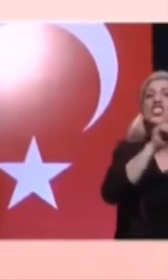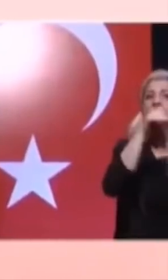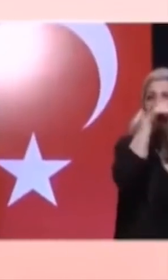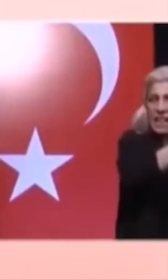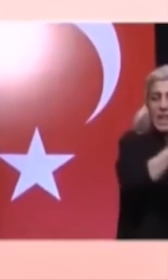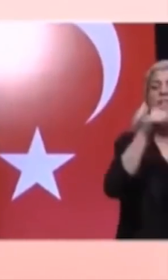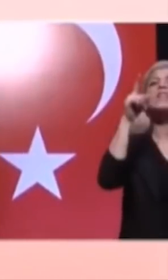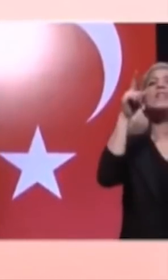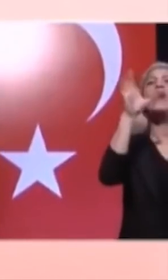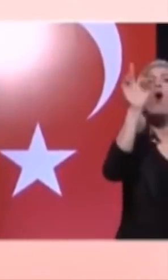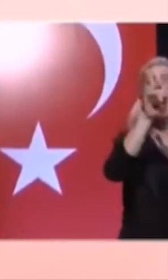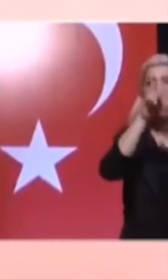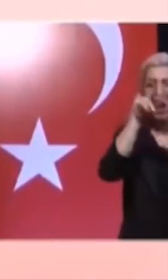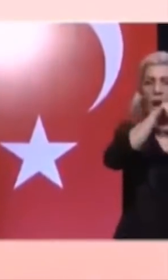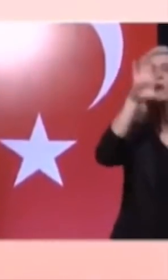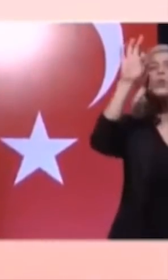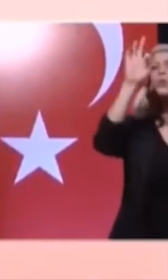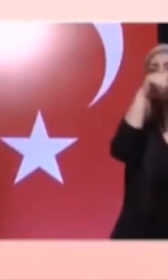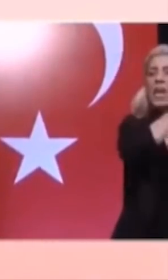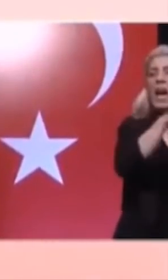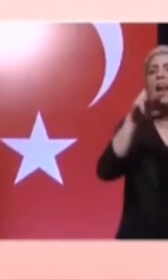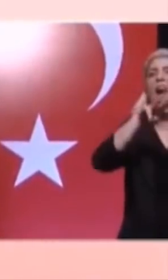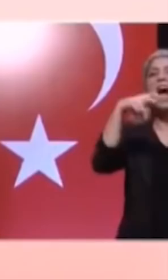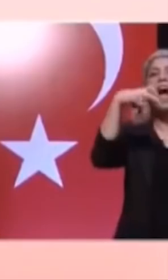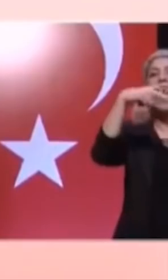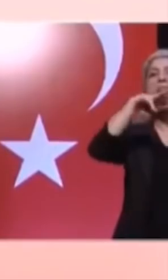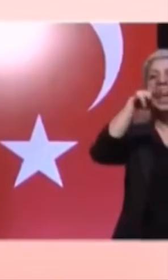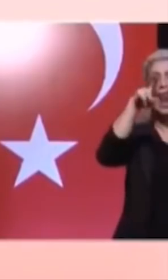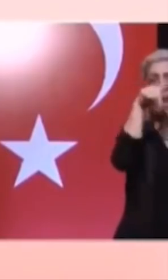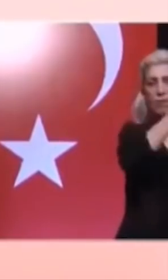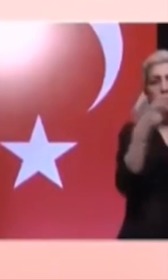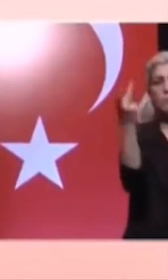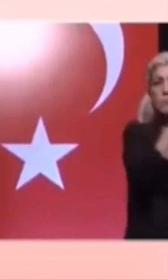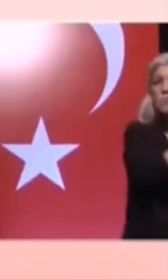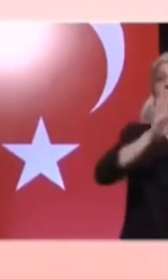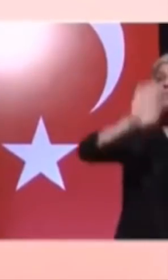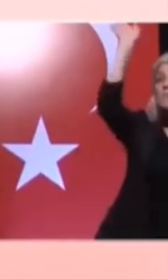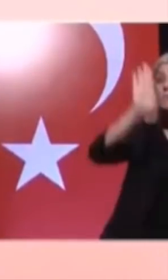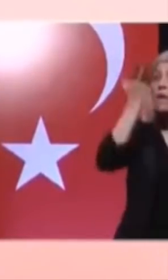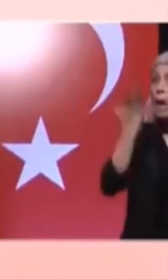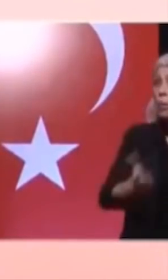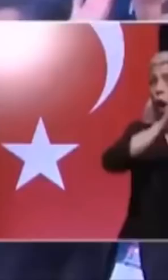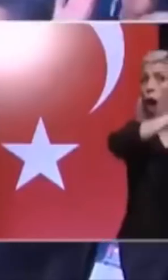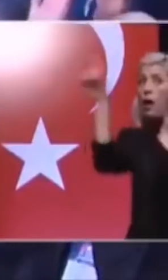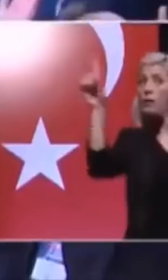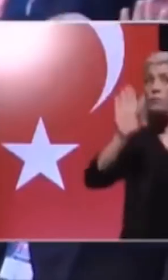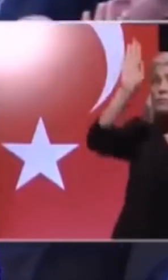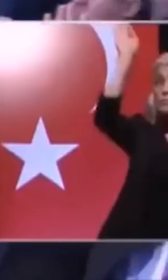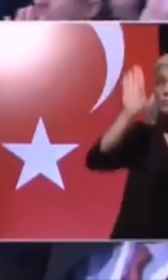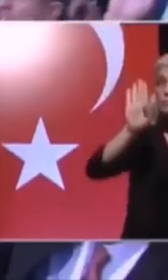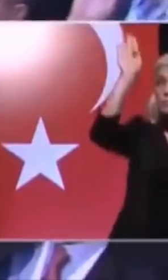evet, oy birliğiyle divanımızı oluşturuyoruz. Buyurun Sayın Genel Başkanım ve divan üyeleri.